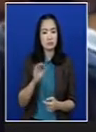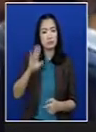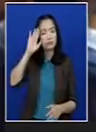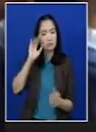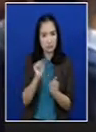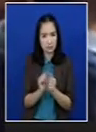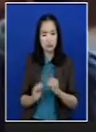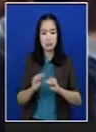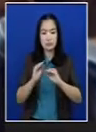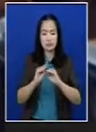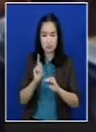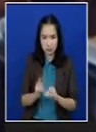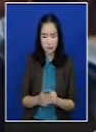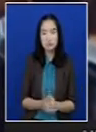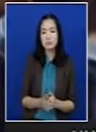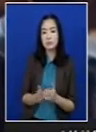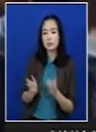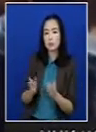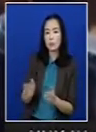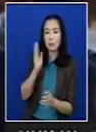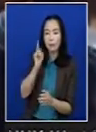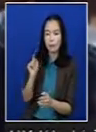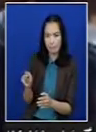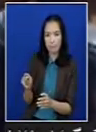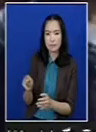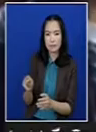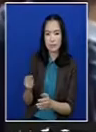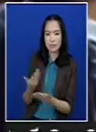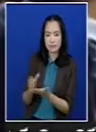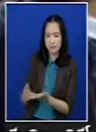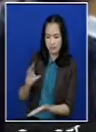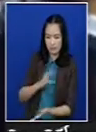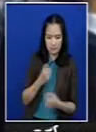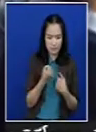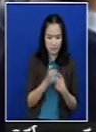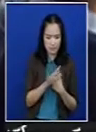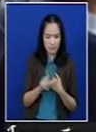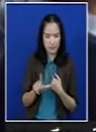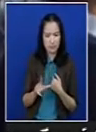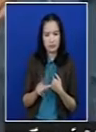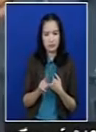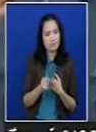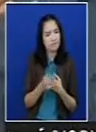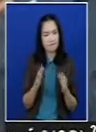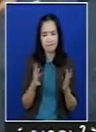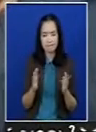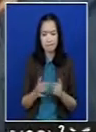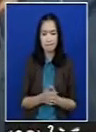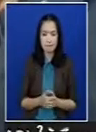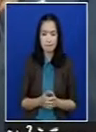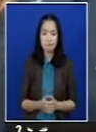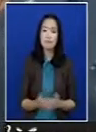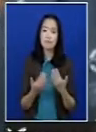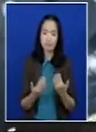จก็เพิ่มมากขึ้นยืนยันว่าฝั่งผู้ต้องหาไม่ได้มีการประสานเข้ามอบเงิน15ล้านบาทตามที่สังคมออนไลน์บอกมา